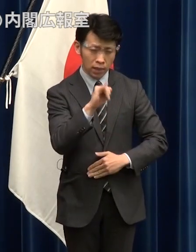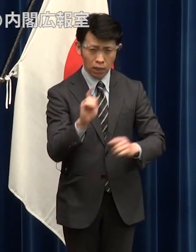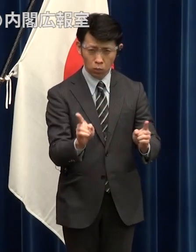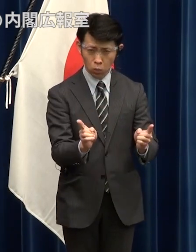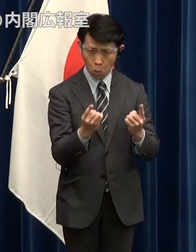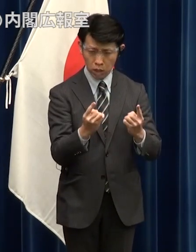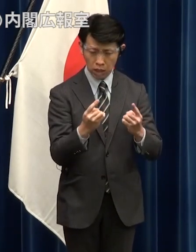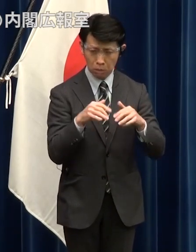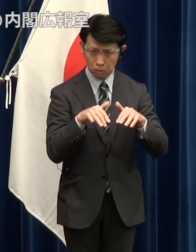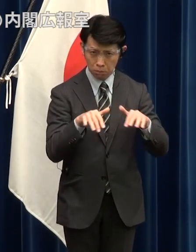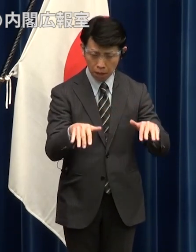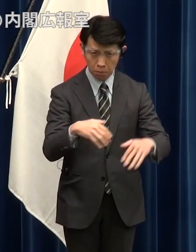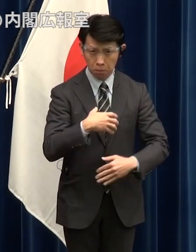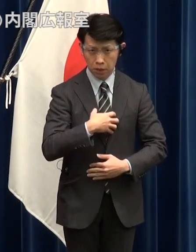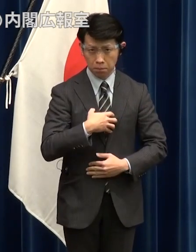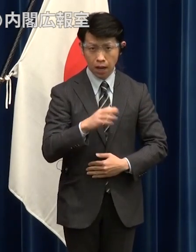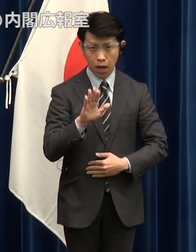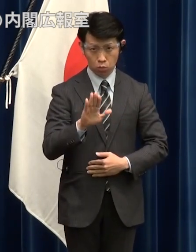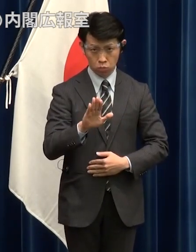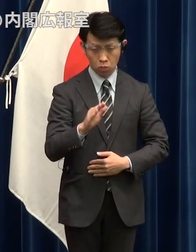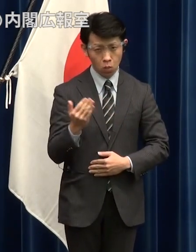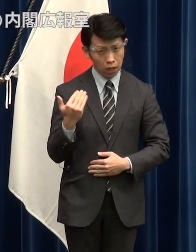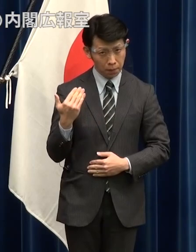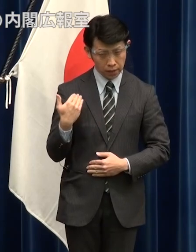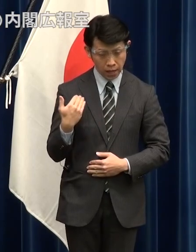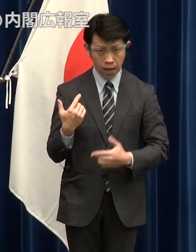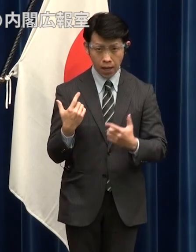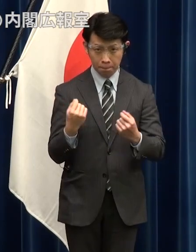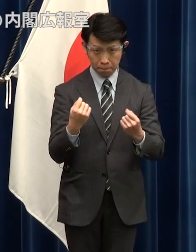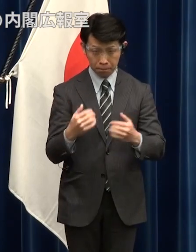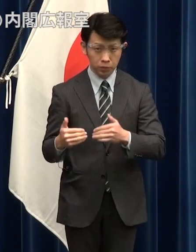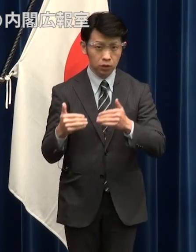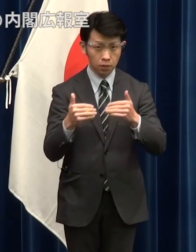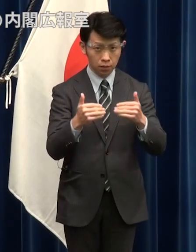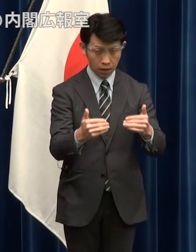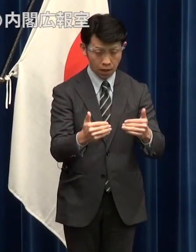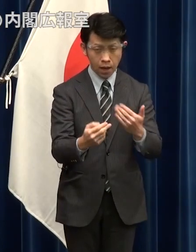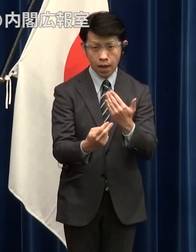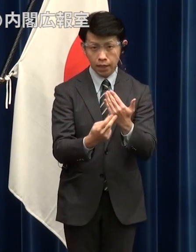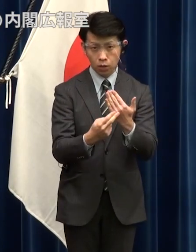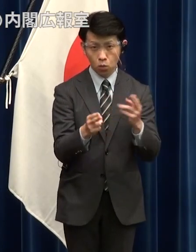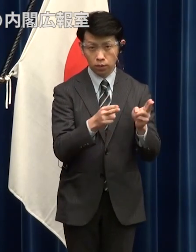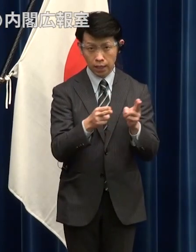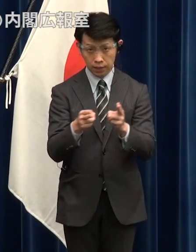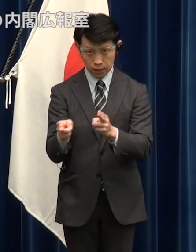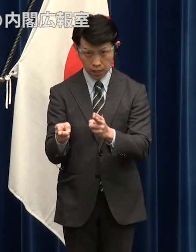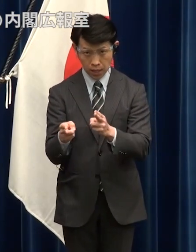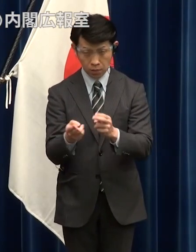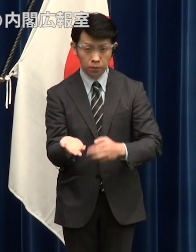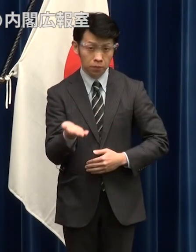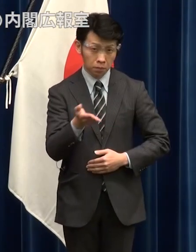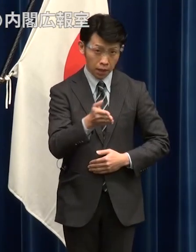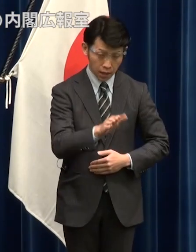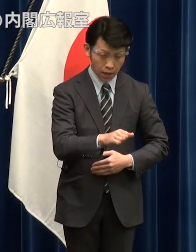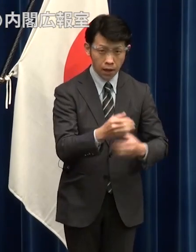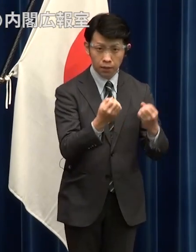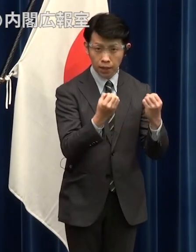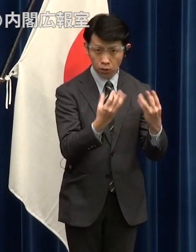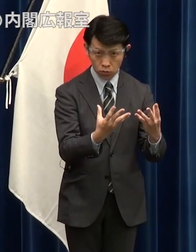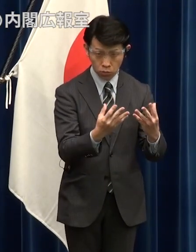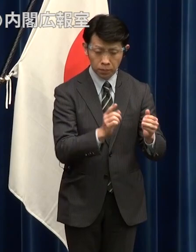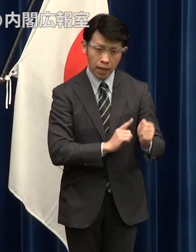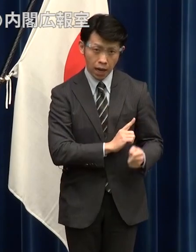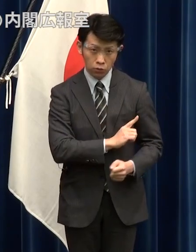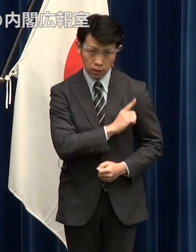に、これまで拡充強化してきた医療体制に加え、発熱外来や電